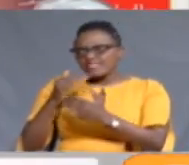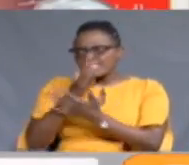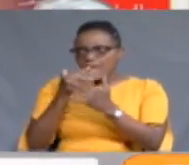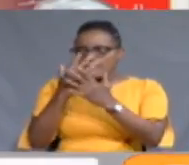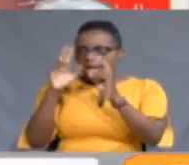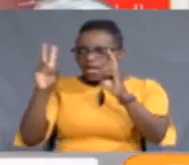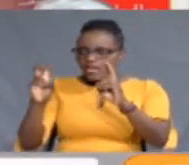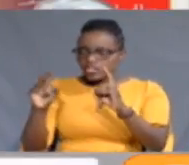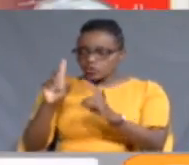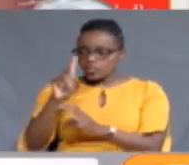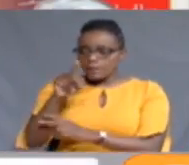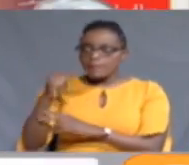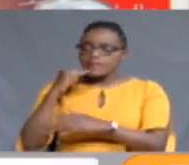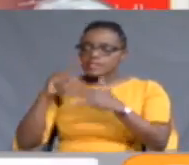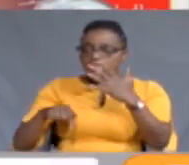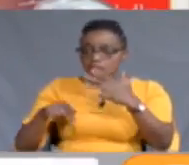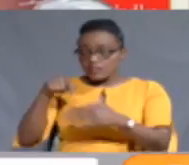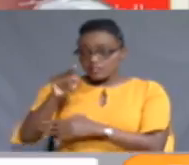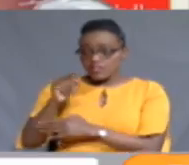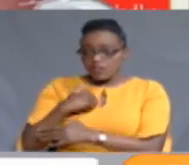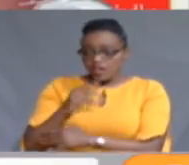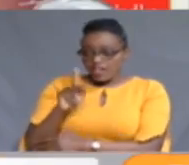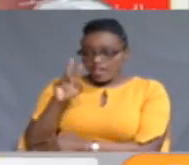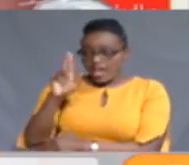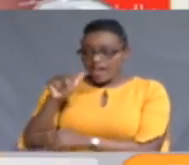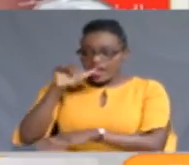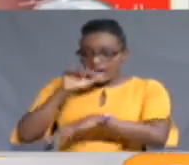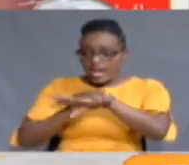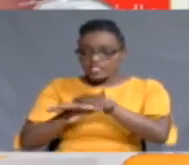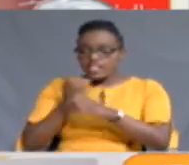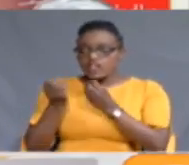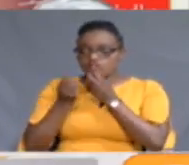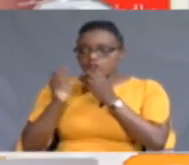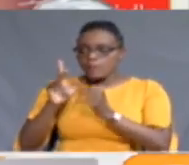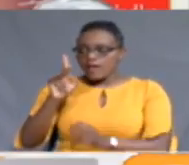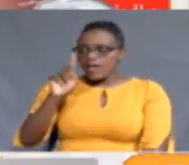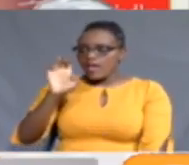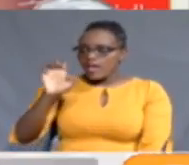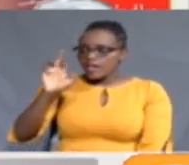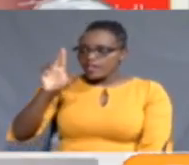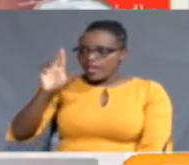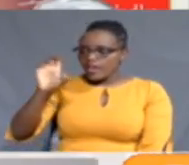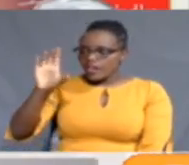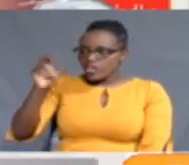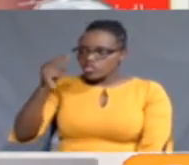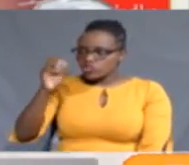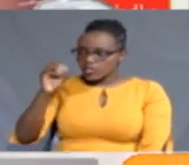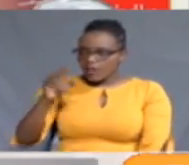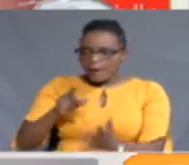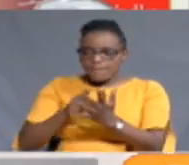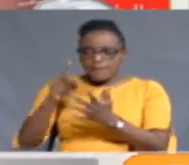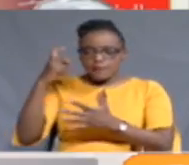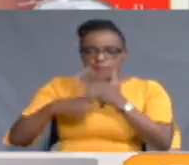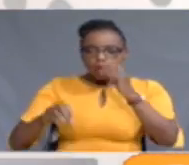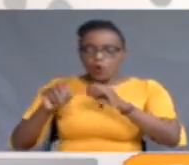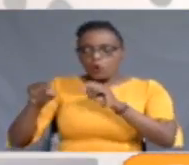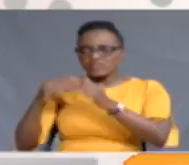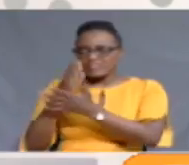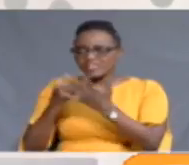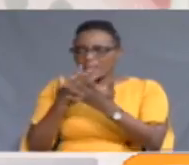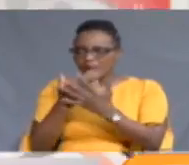ambayo DPP anasema ni kwamba wakaguzi wa KRA walibaini kwamba Keroche ilikuwepo ulipaji ushuru katika baadhi ya bidhaa